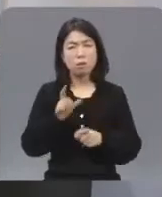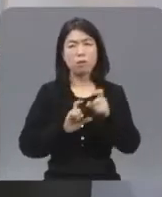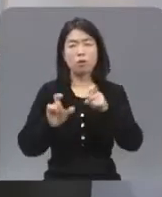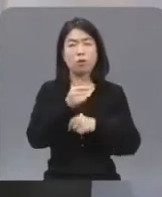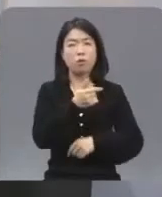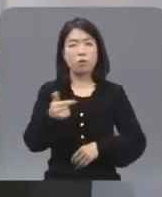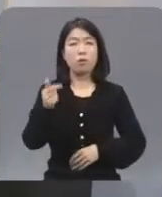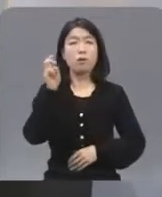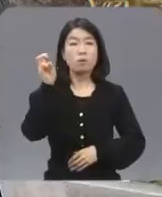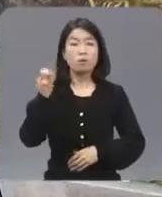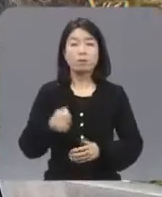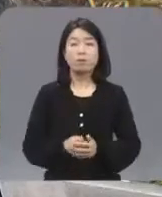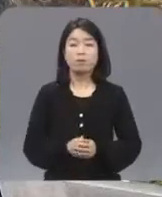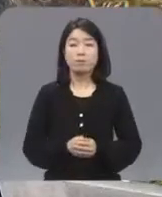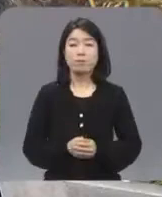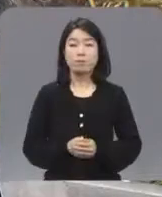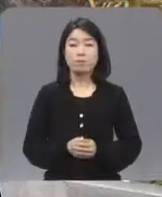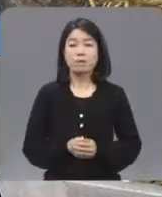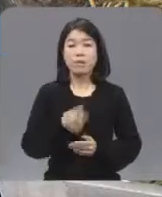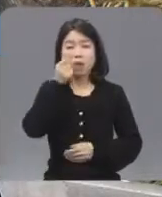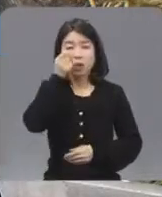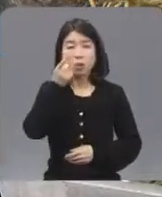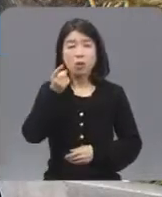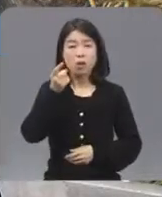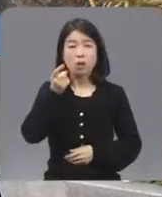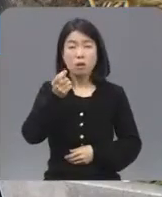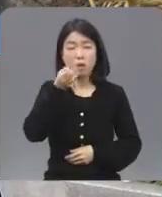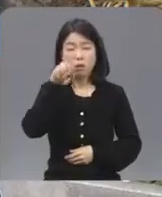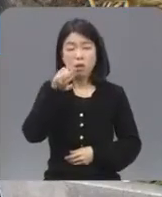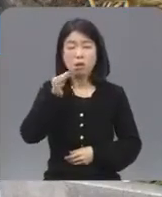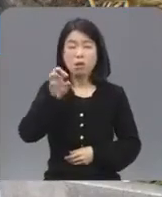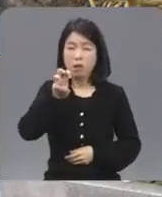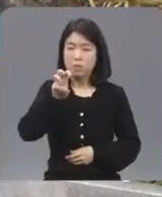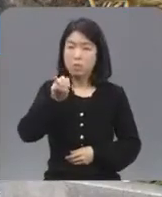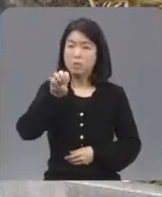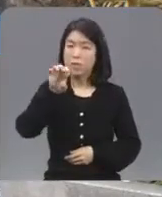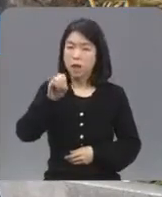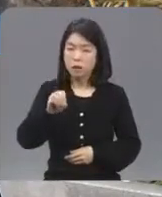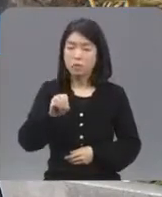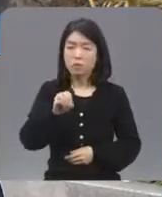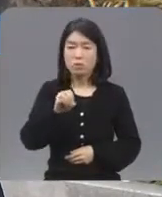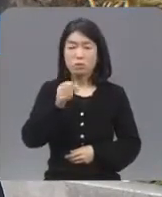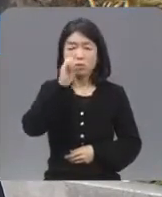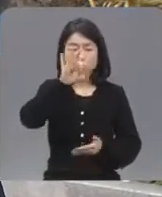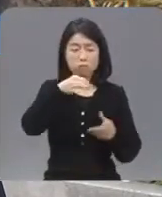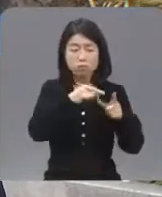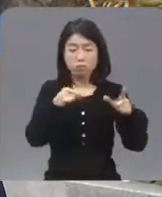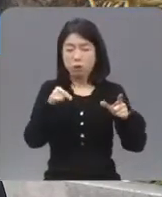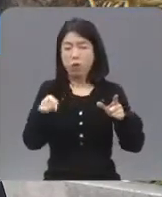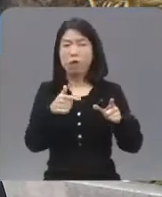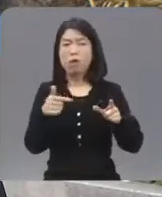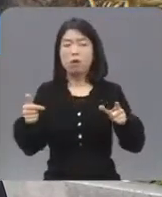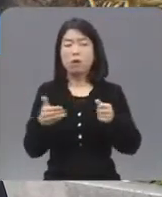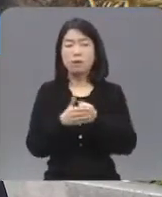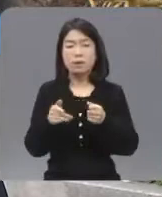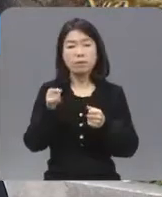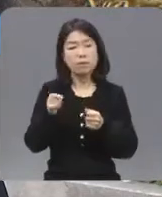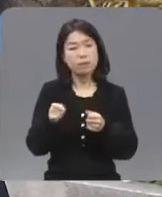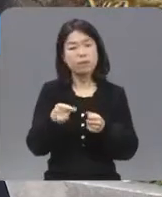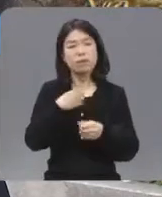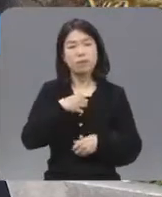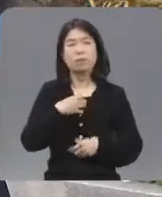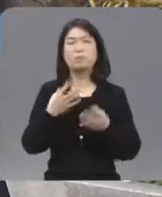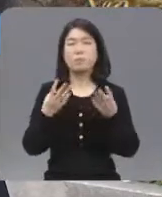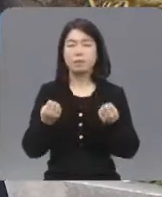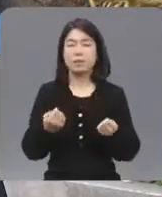커질 수밖에 없습니다. 이제 월세로 3, 40을 월급 중에 많은 부분을 차지하잖아요. 그래서 이제 그런 부분에서 많은